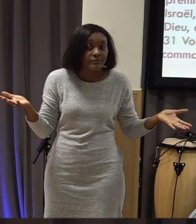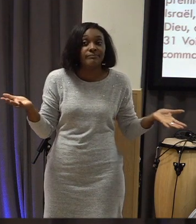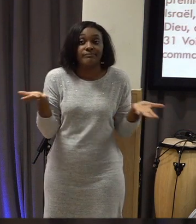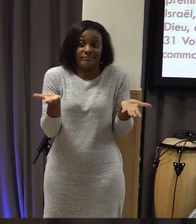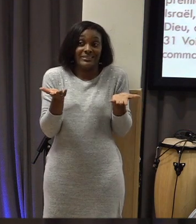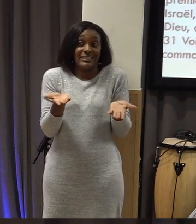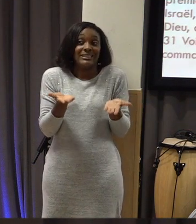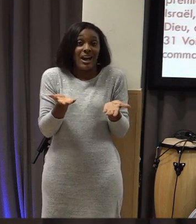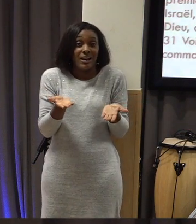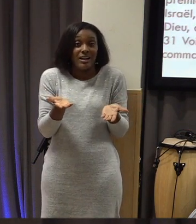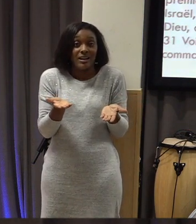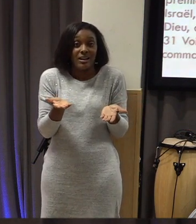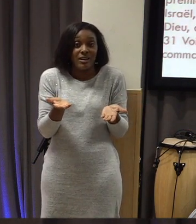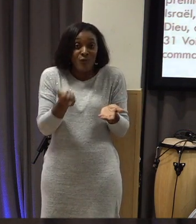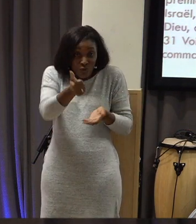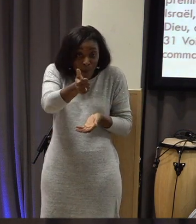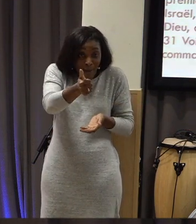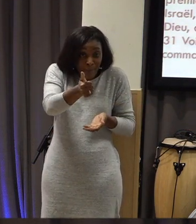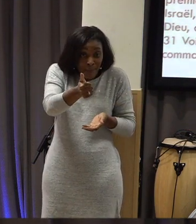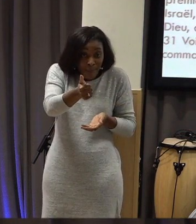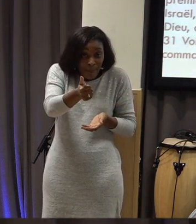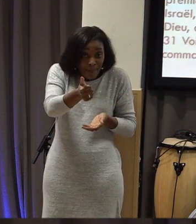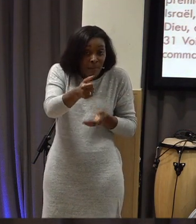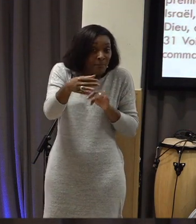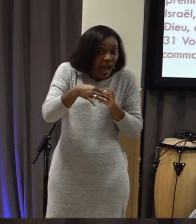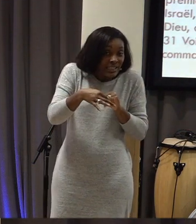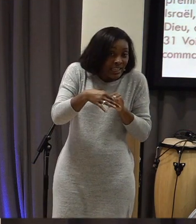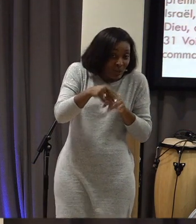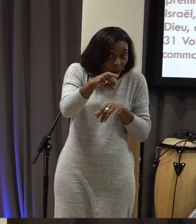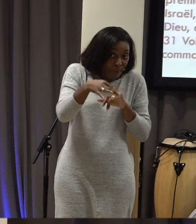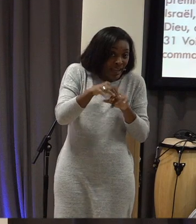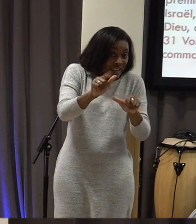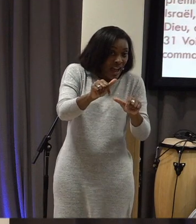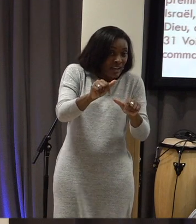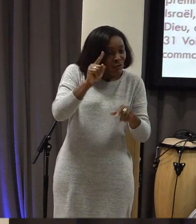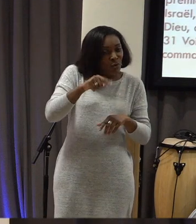Est-ce que, pose-toi la question, toi qui es marié, ton conjoint est une idole pour toi?